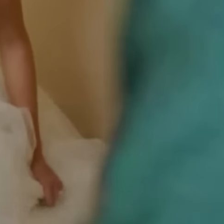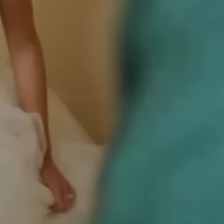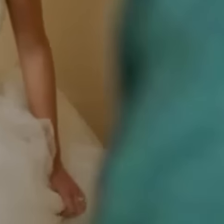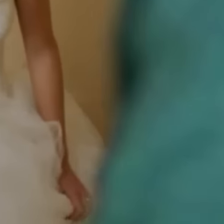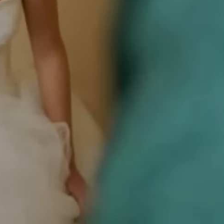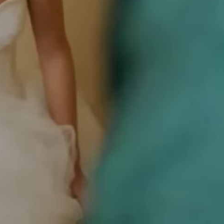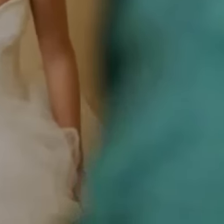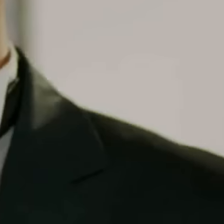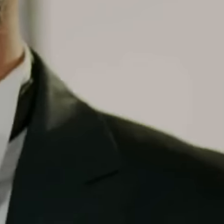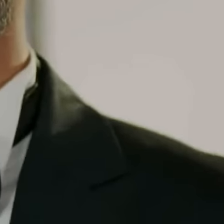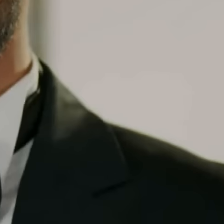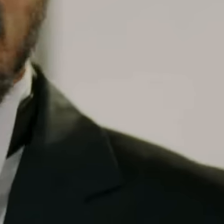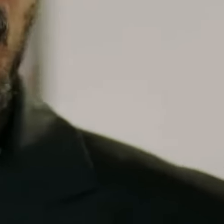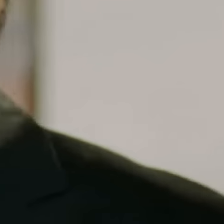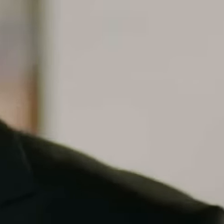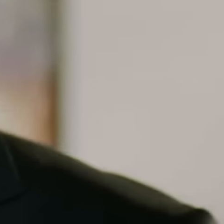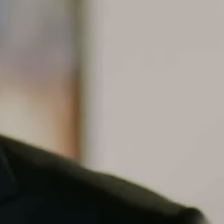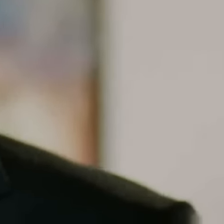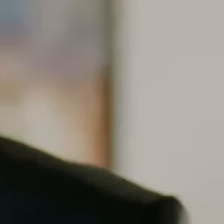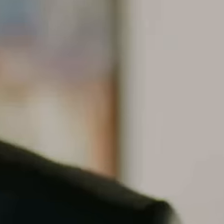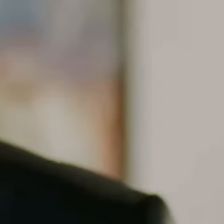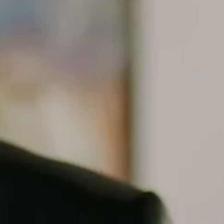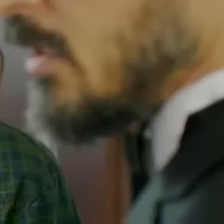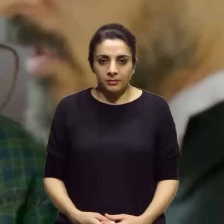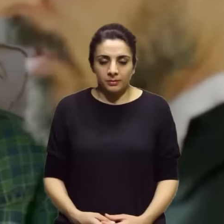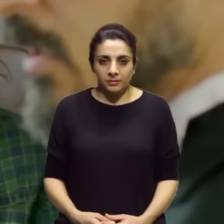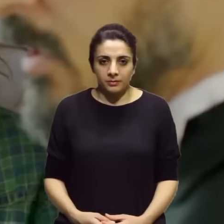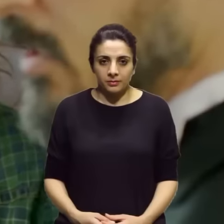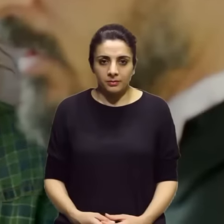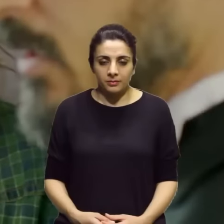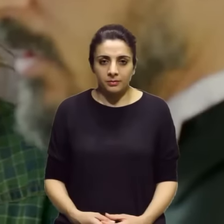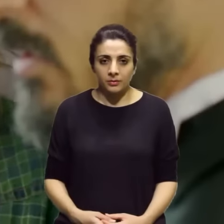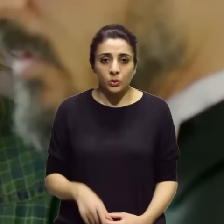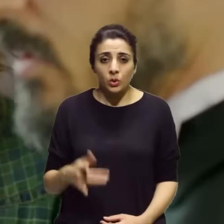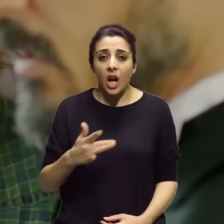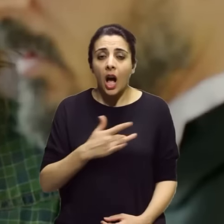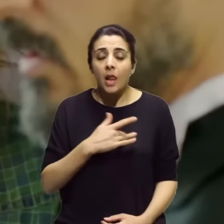Sevinç tuttuğu eteklerini bıraktı. Masar Reyhan'la bakışıp bir şey diyemeyerek Sevinç'e döndü.